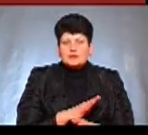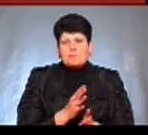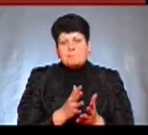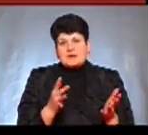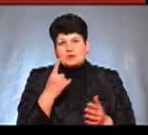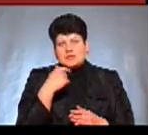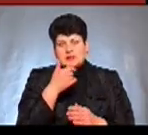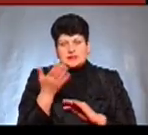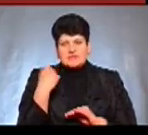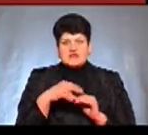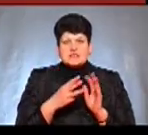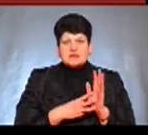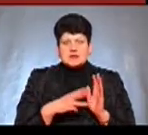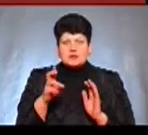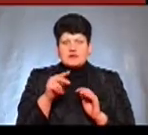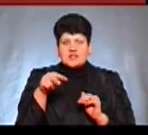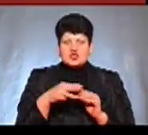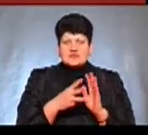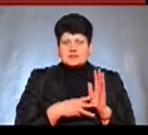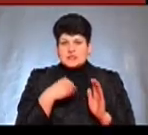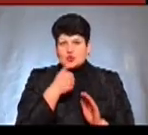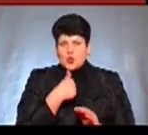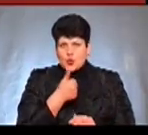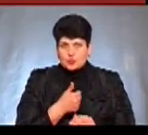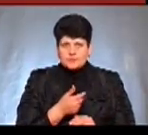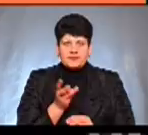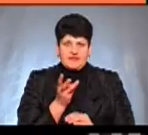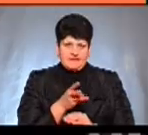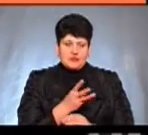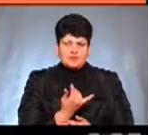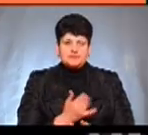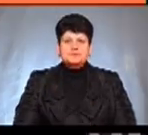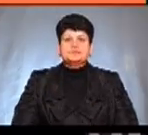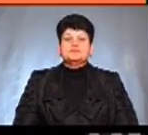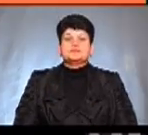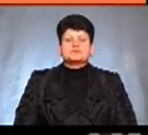тому, 18 березня 2018 року. Прошу відео до ефіру.